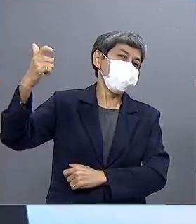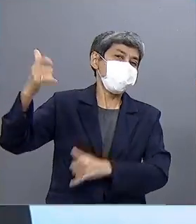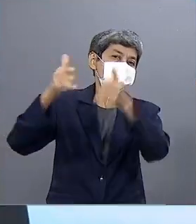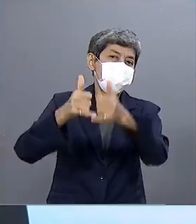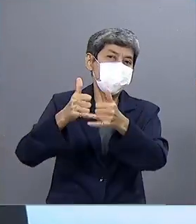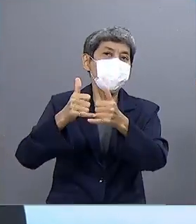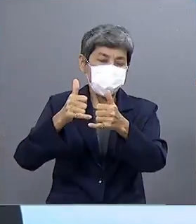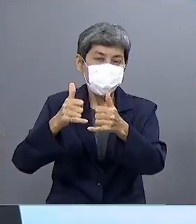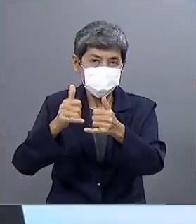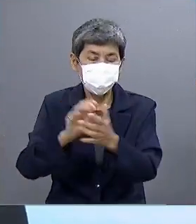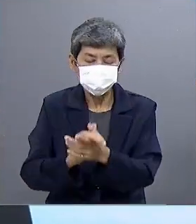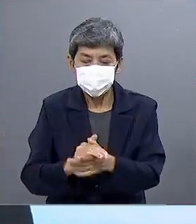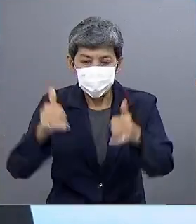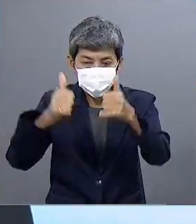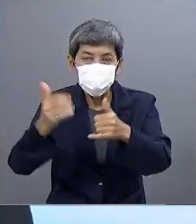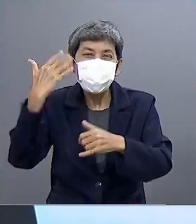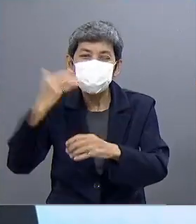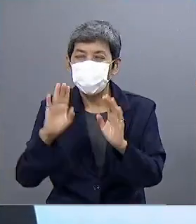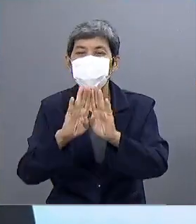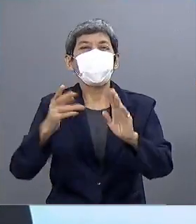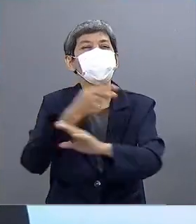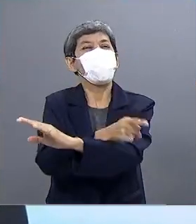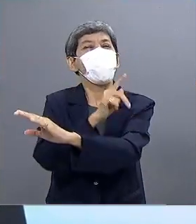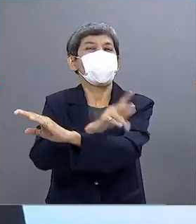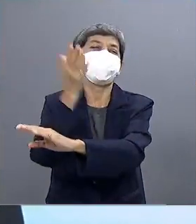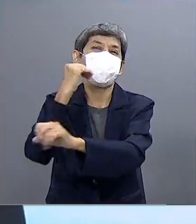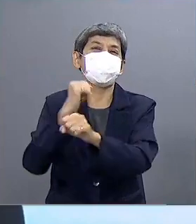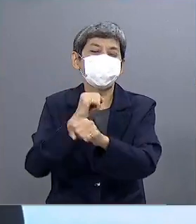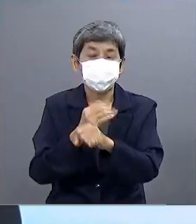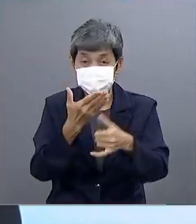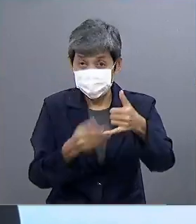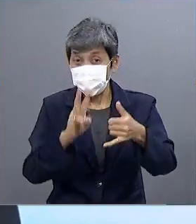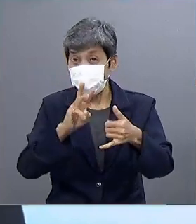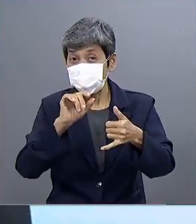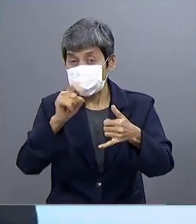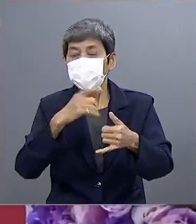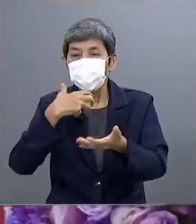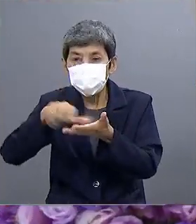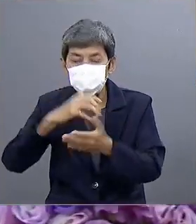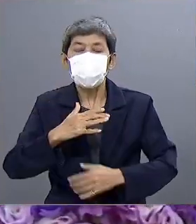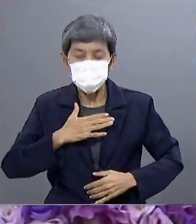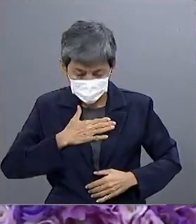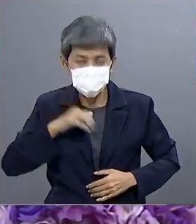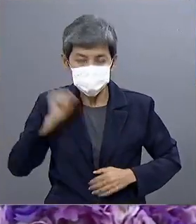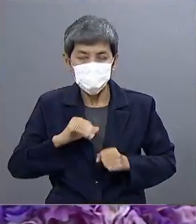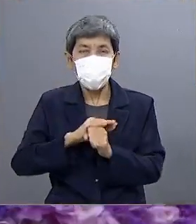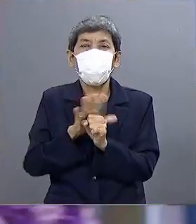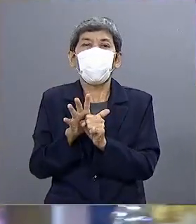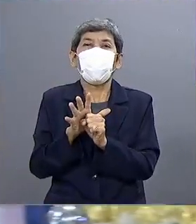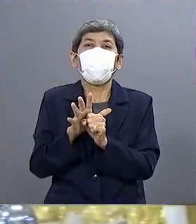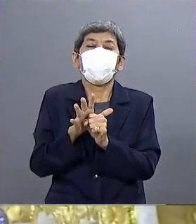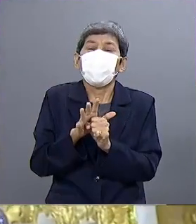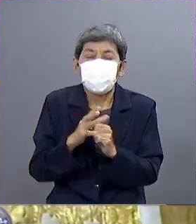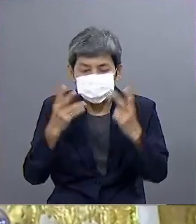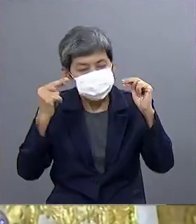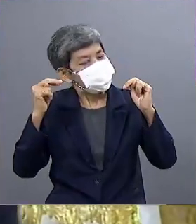วีรศักดิ์เมื่อครั้งที่ไปเปิดภูเก็ตแซนด์บ็อกซ์แล้วคุณวีรศักดิ์ก็ได้ออกมาโพสต์นะคะบอกว่าติดเชื้อโควิด -19 ก็เลยทำให้นายกเนี่ยจะต้